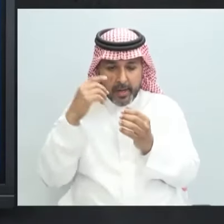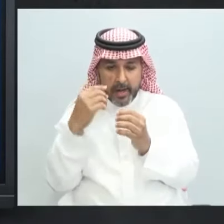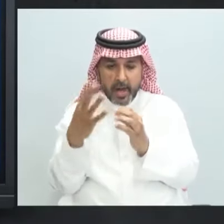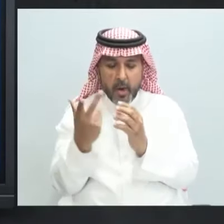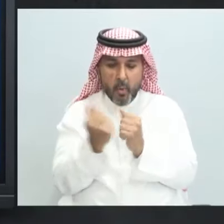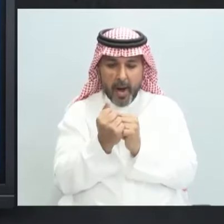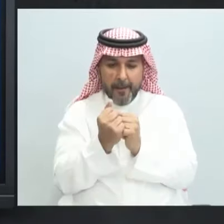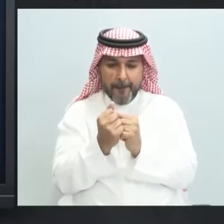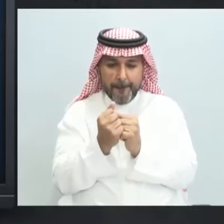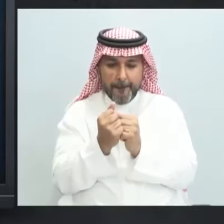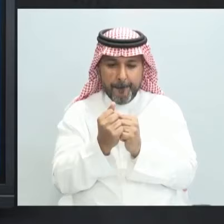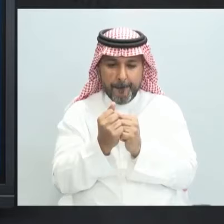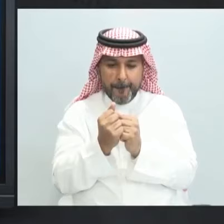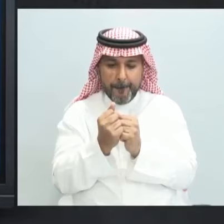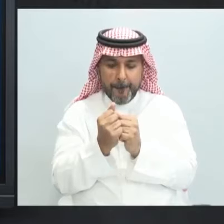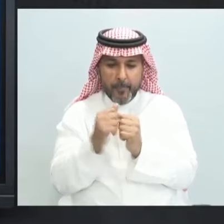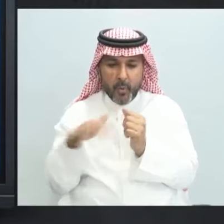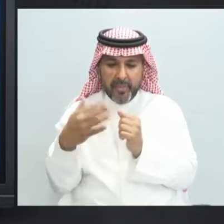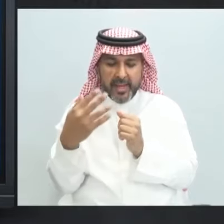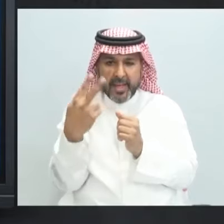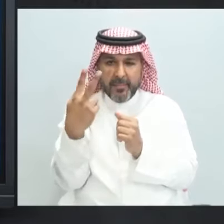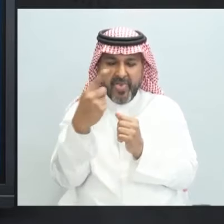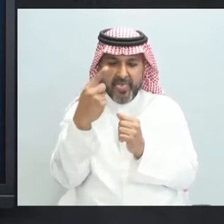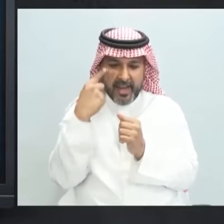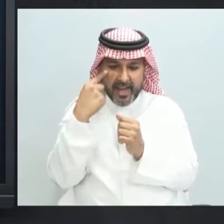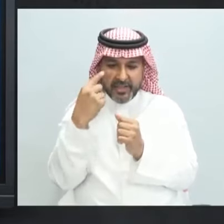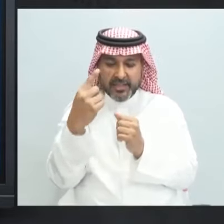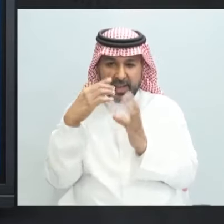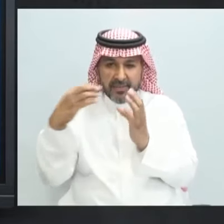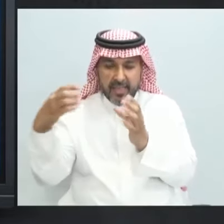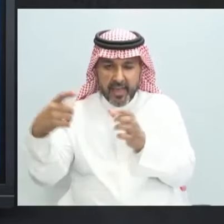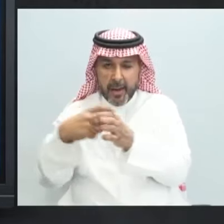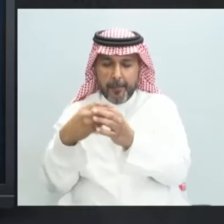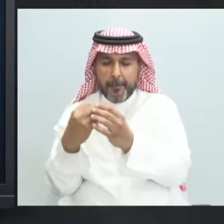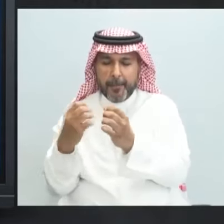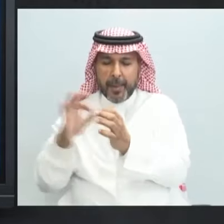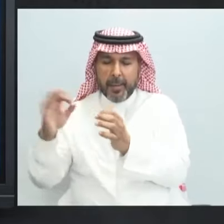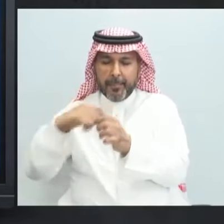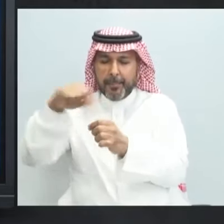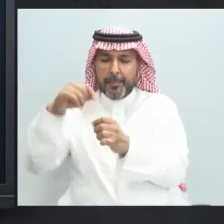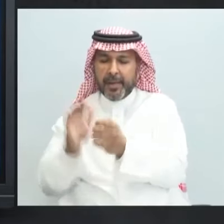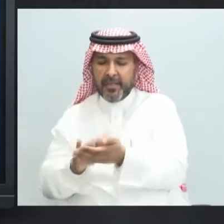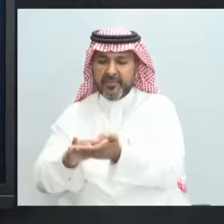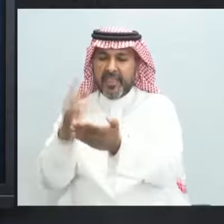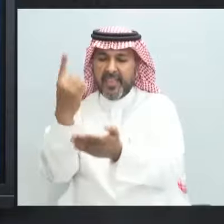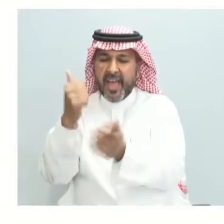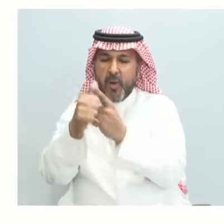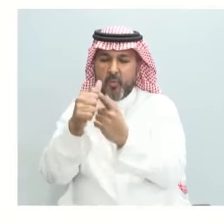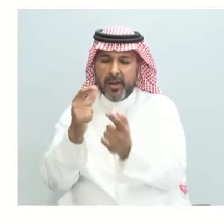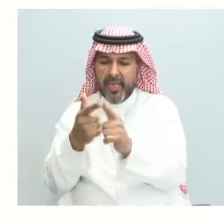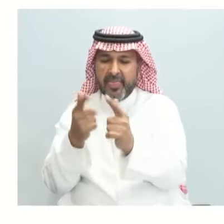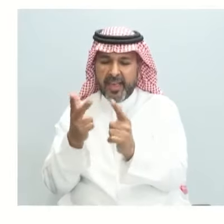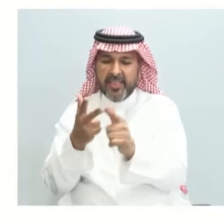اجراء عمليه التبرعات عن طريق استخدامنا له مفهوم القاسم المشترك الاكبر